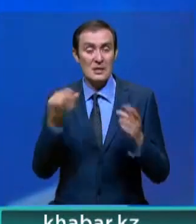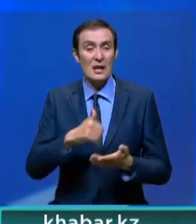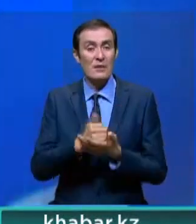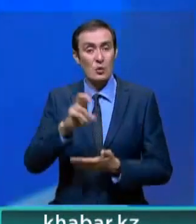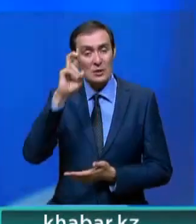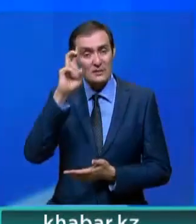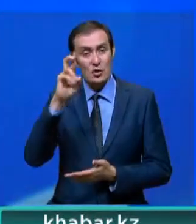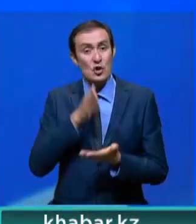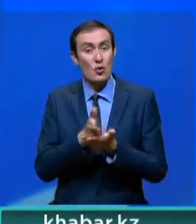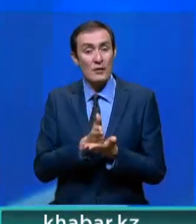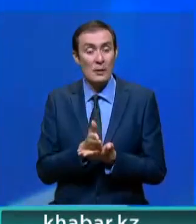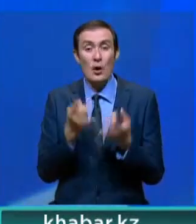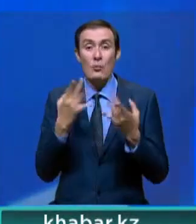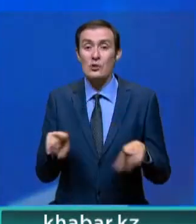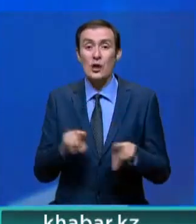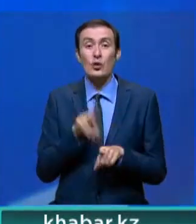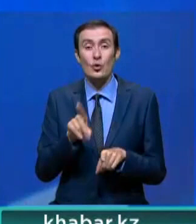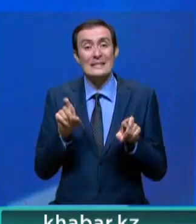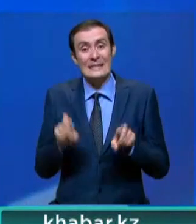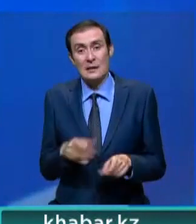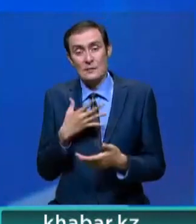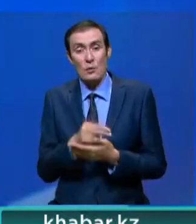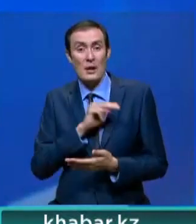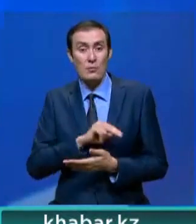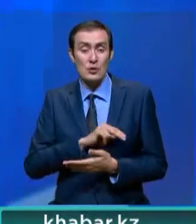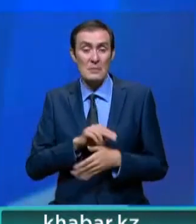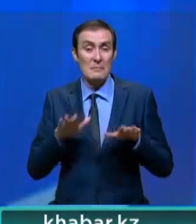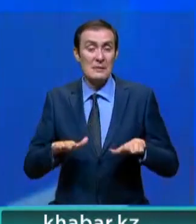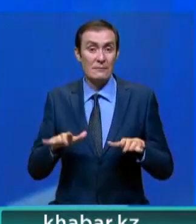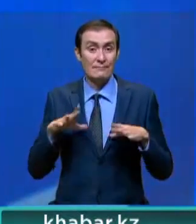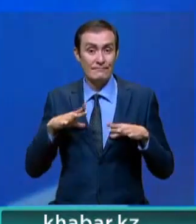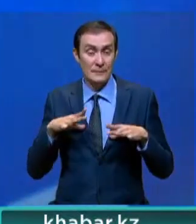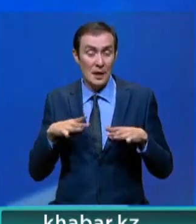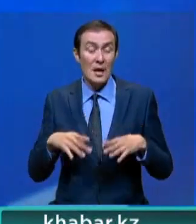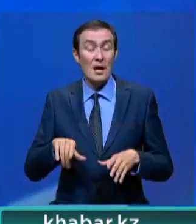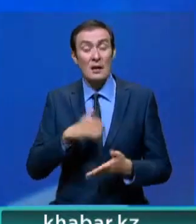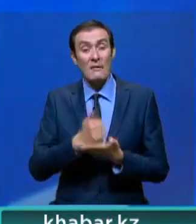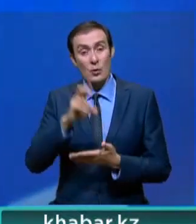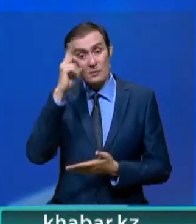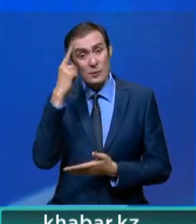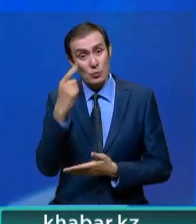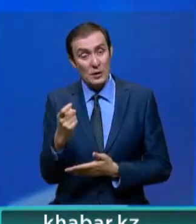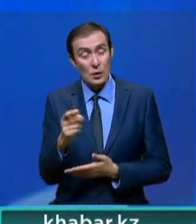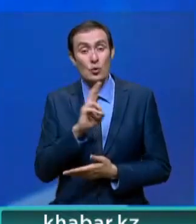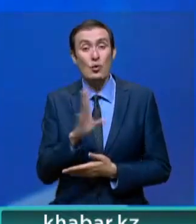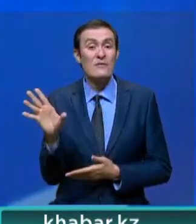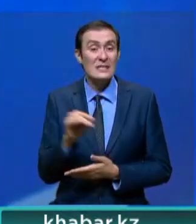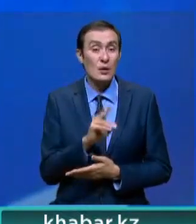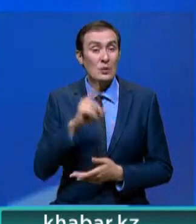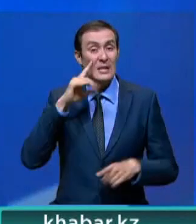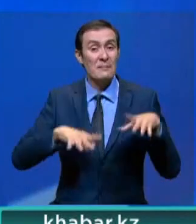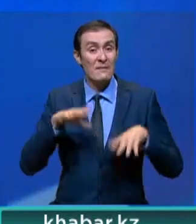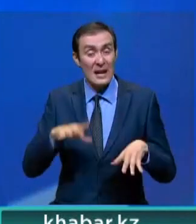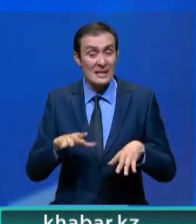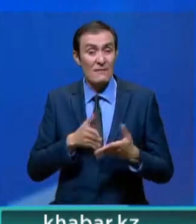президента чиновникам, просто так отсиживающимся на своих рабочих местах. Касым-Жомарт Токаев предупредил госслужащих, что все, кто